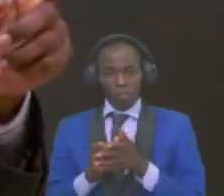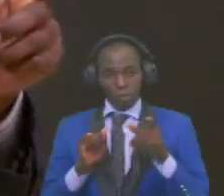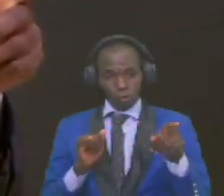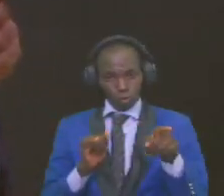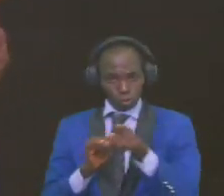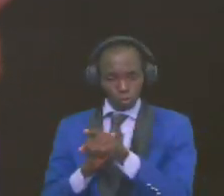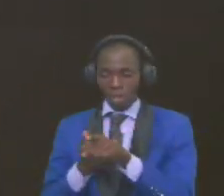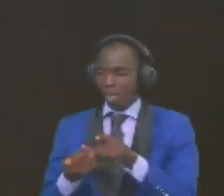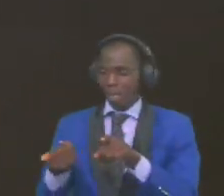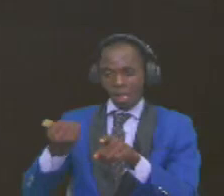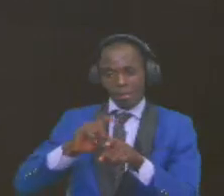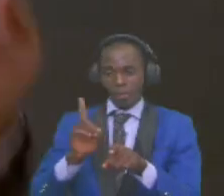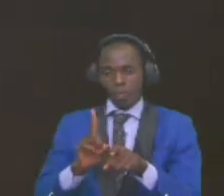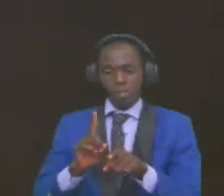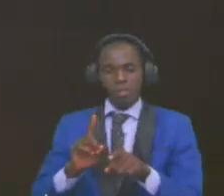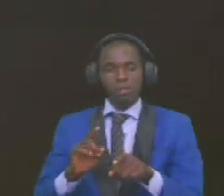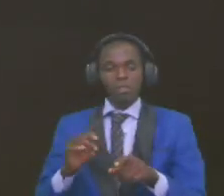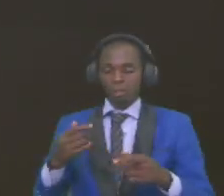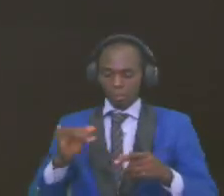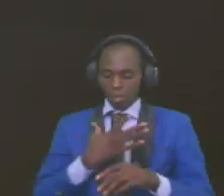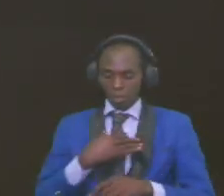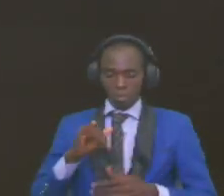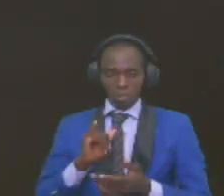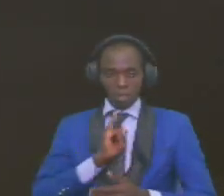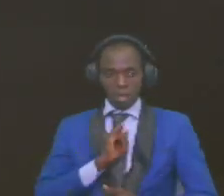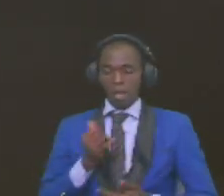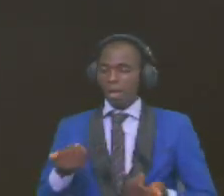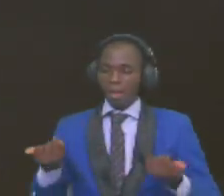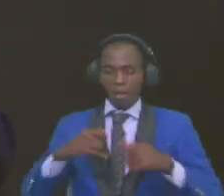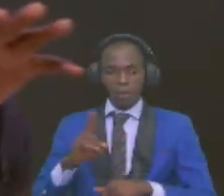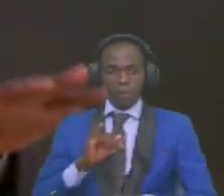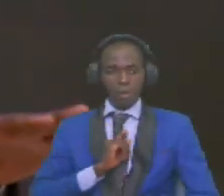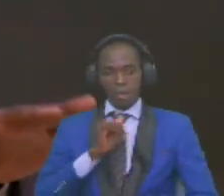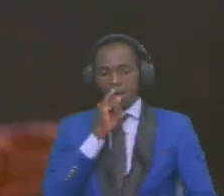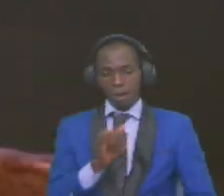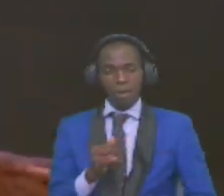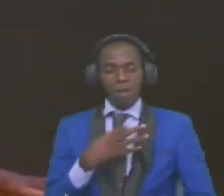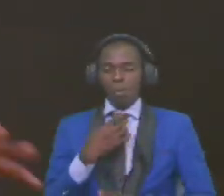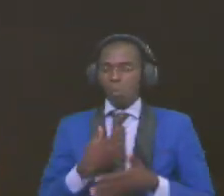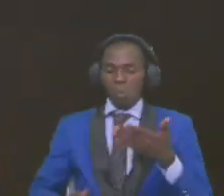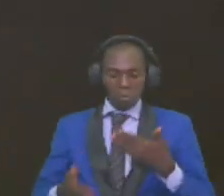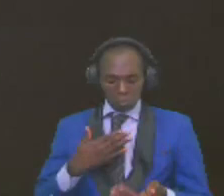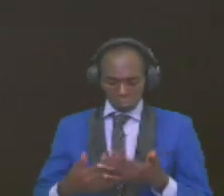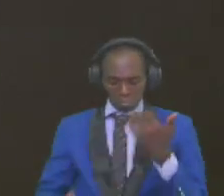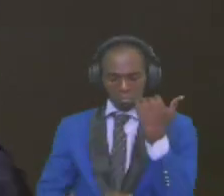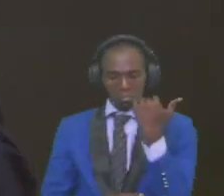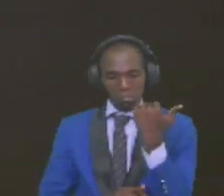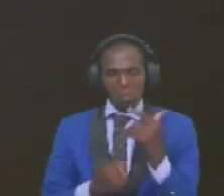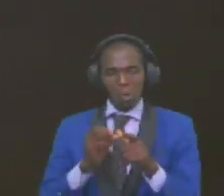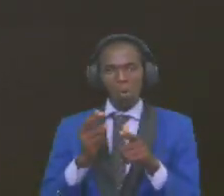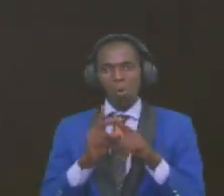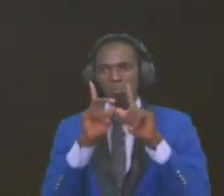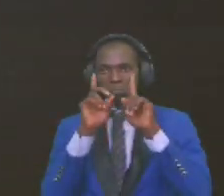courtois partout tu te pauvres peuvent voir partout où je me couvre et quelle que soit la tentation